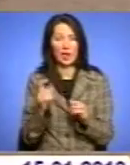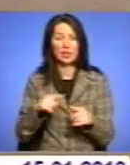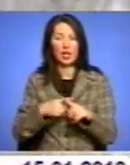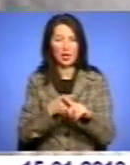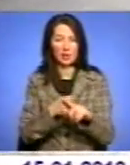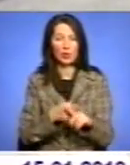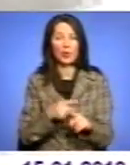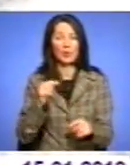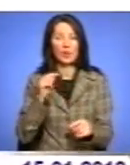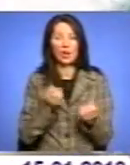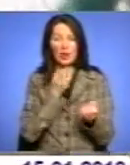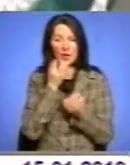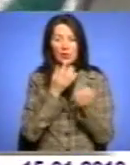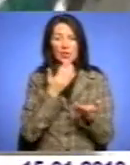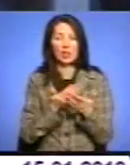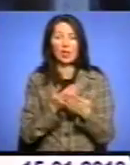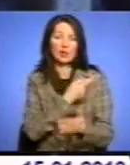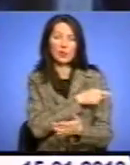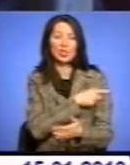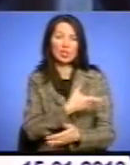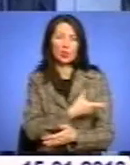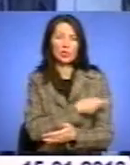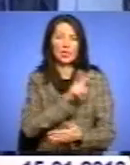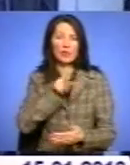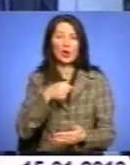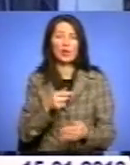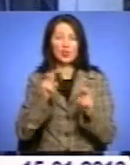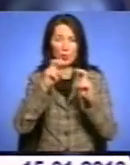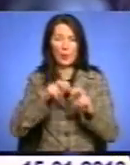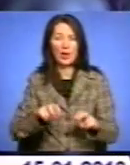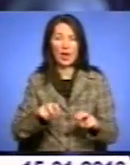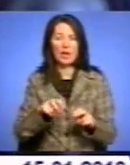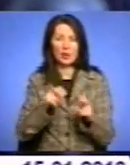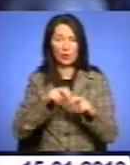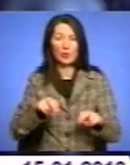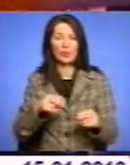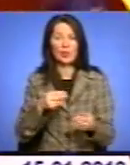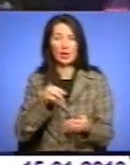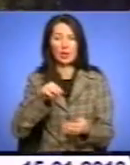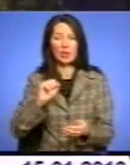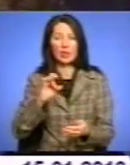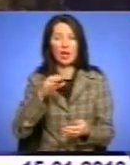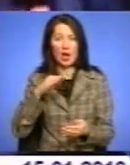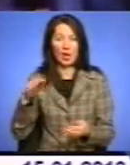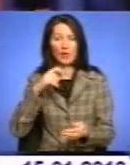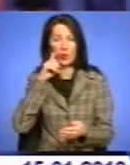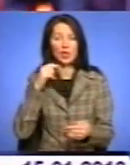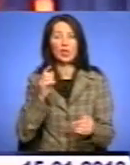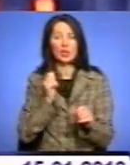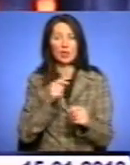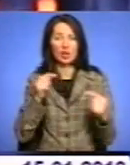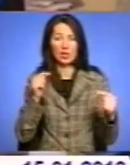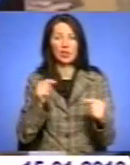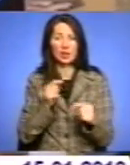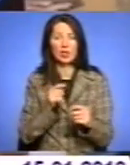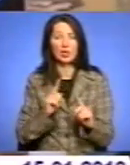пральні машини і навіть медичні шприци. Вимагаючи перегляду тарифів, Україна діє чітко у відповідності до діючих правил